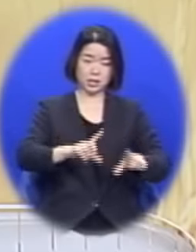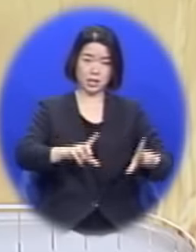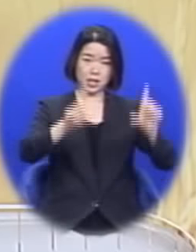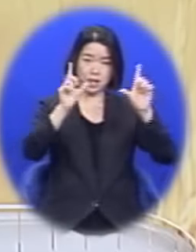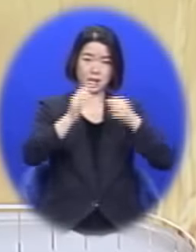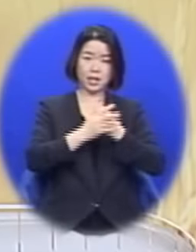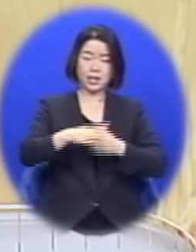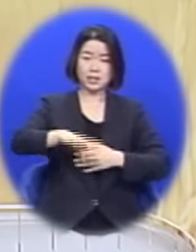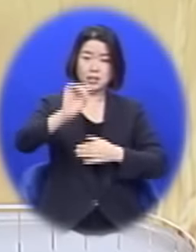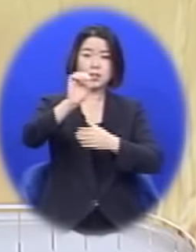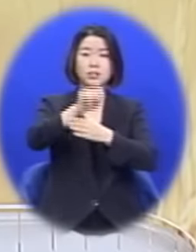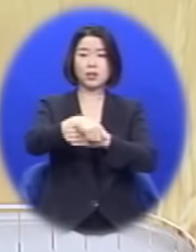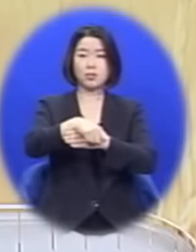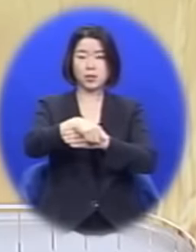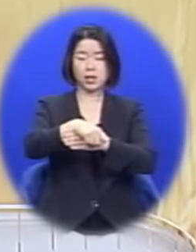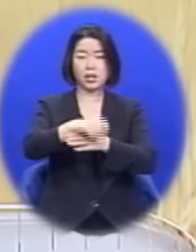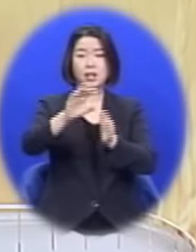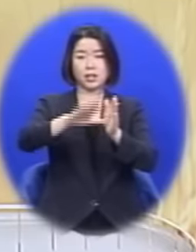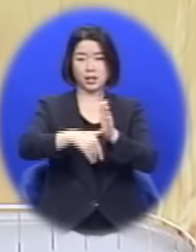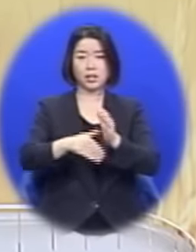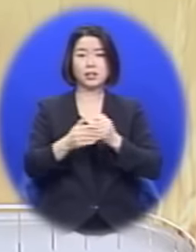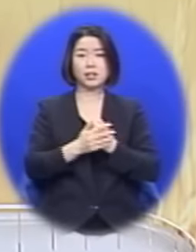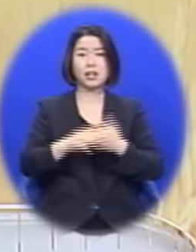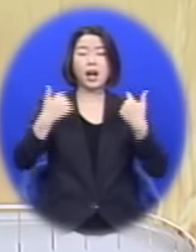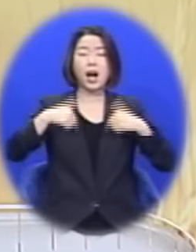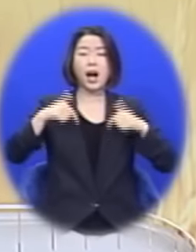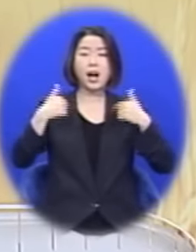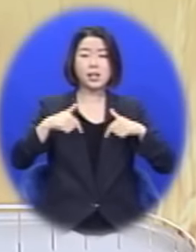열매가 맺어지는 때는요 항상